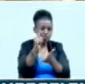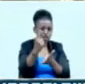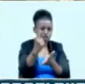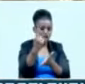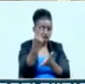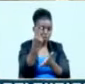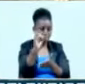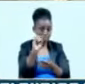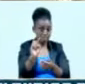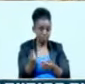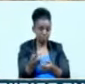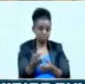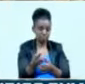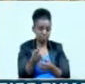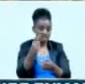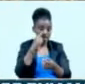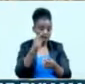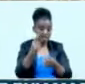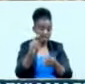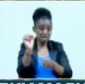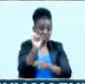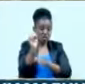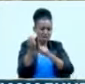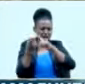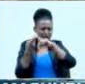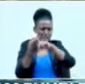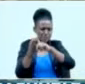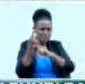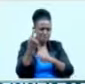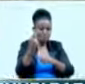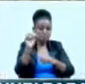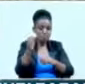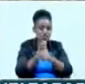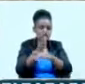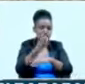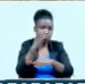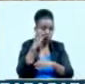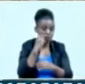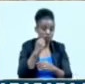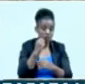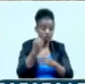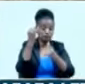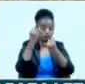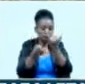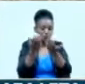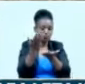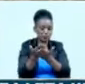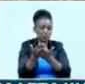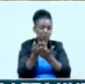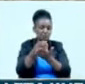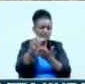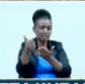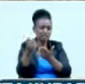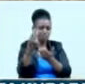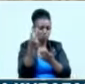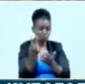120,000 kandi dayihatsu nta nubwo ishobora kurangiza ukwezi kugira ngo ukwezi kurangire bisaba ko tuzana indi dayihatsu